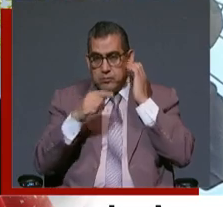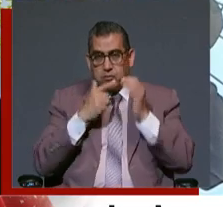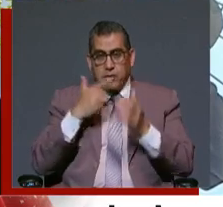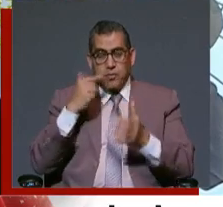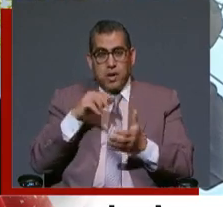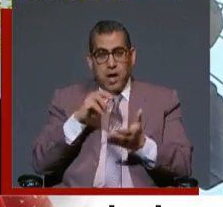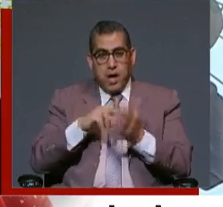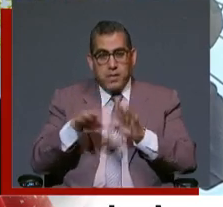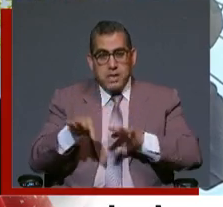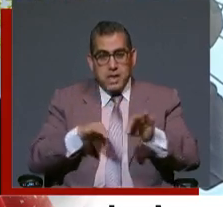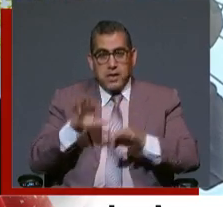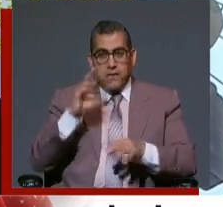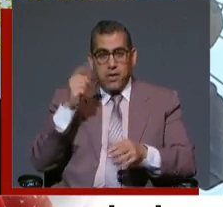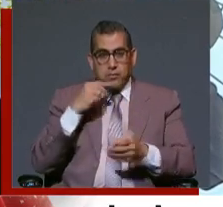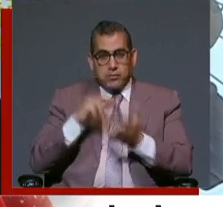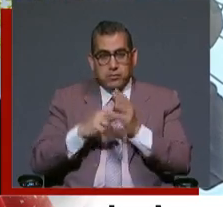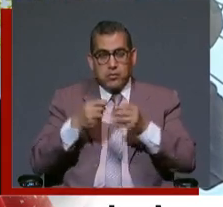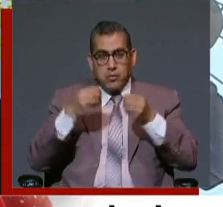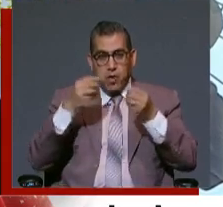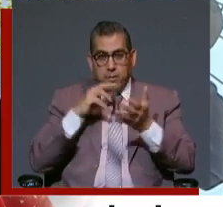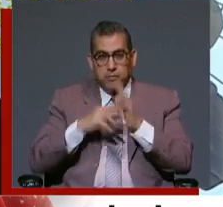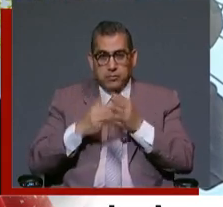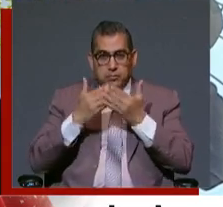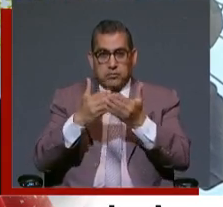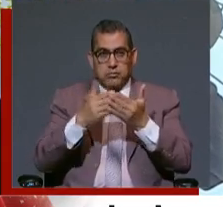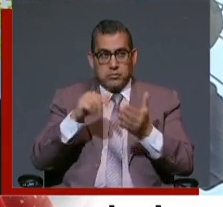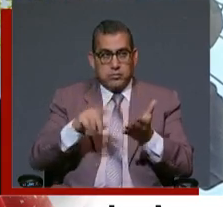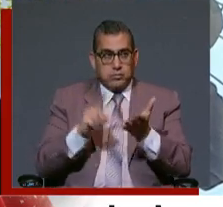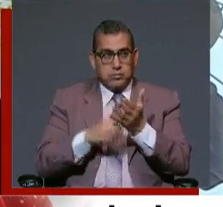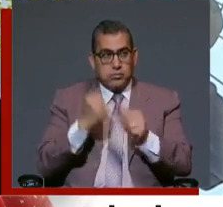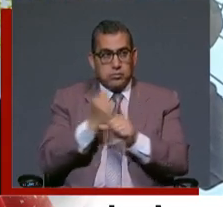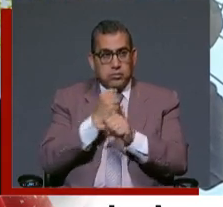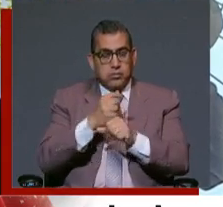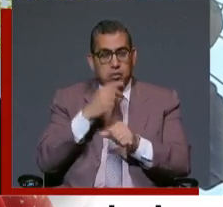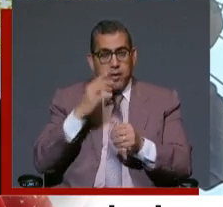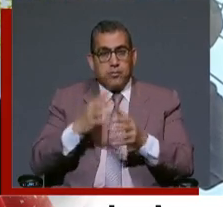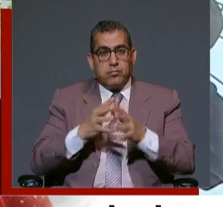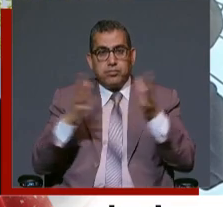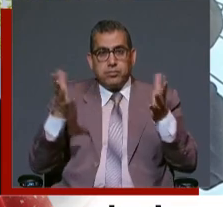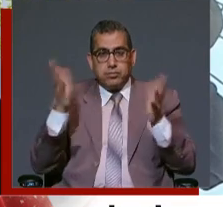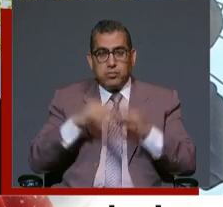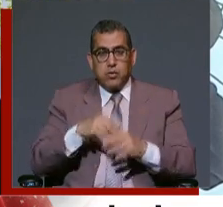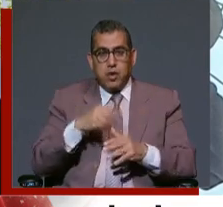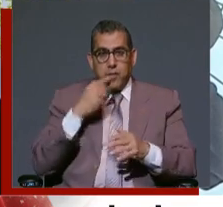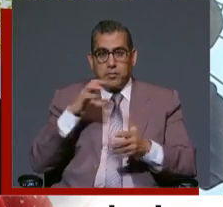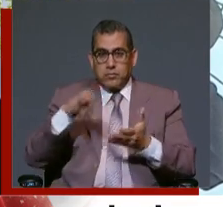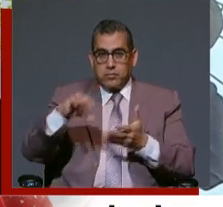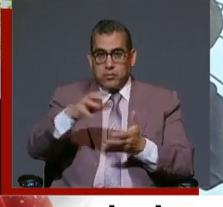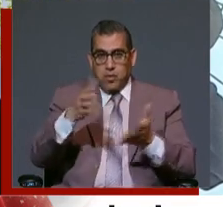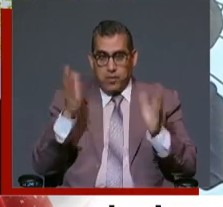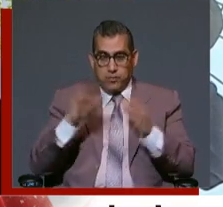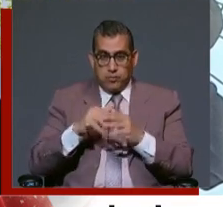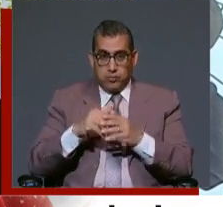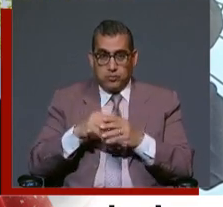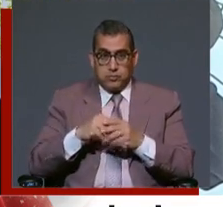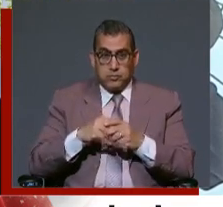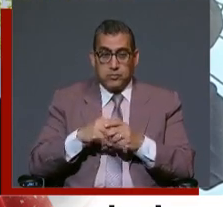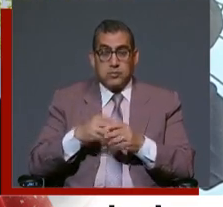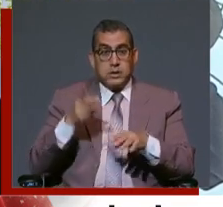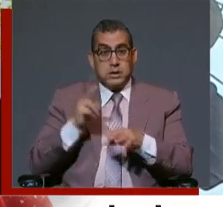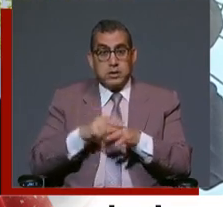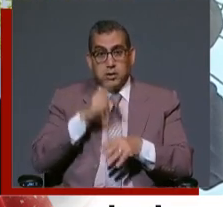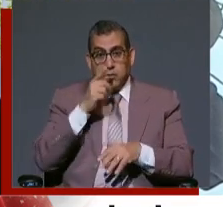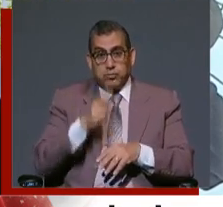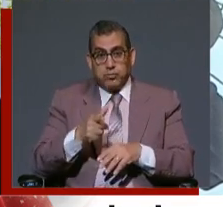والاحتياطات العالمية من البلاتينوم ومن 50% من الكوبالت و 40% من النيكل وكذلك